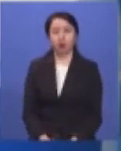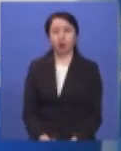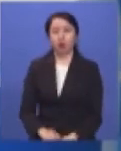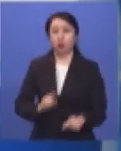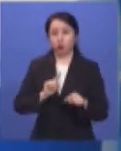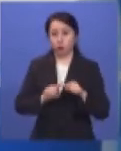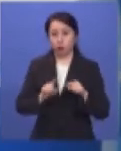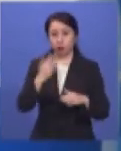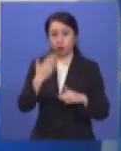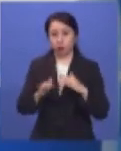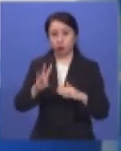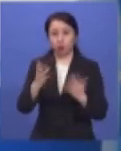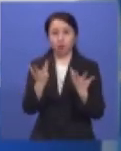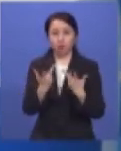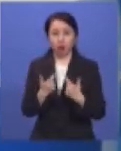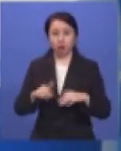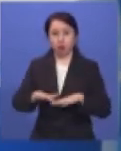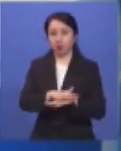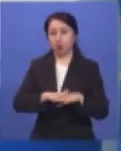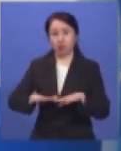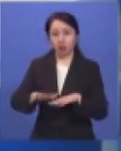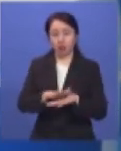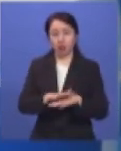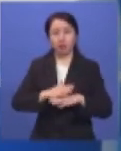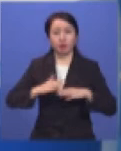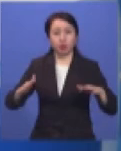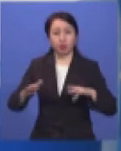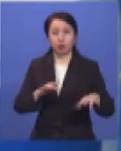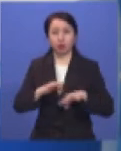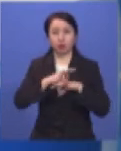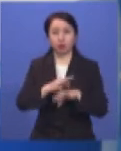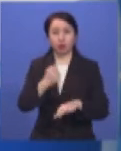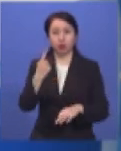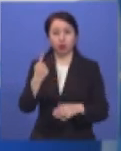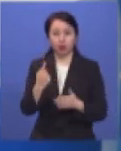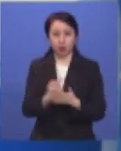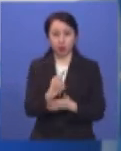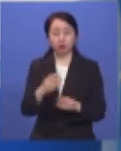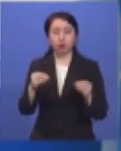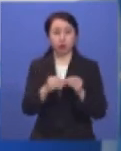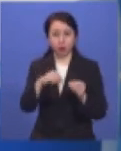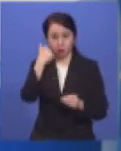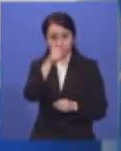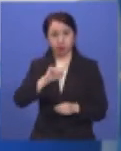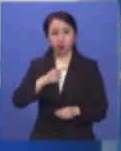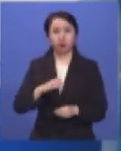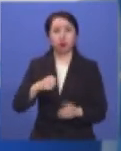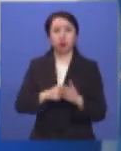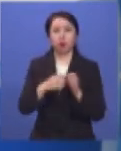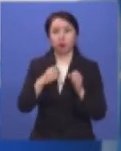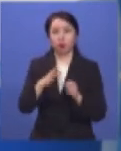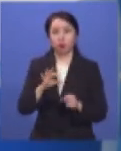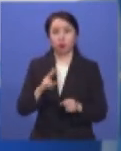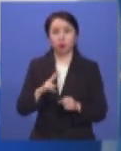Подходит к завершению национальная перепись населения – масштабные мероприятия, проводимые один раз в десятилетие. С 1 сентября по 15